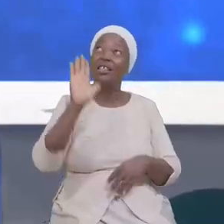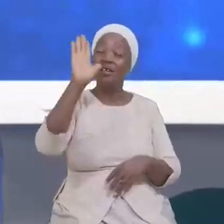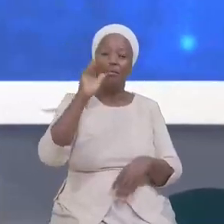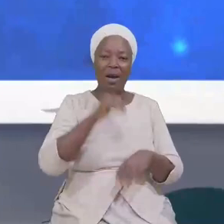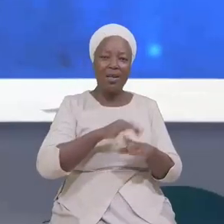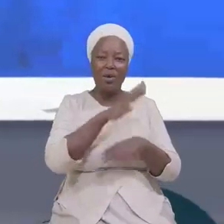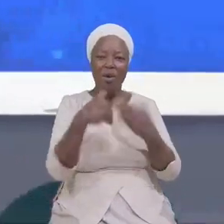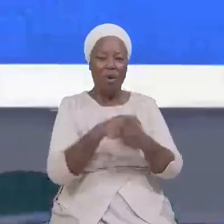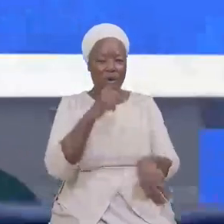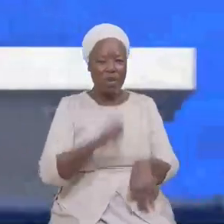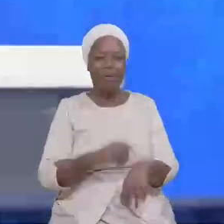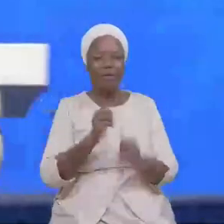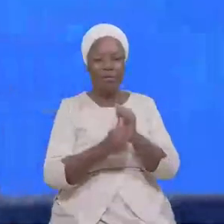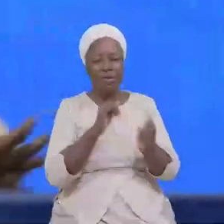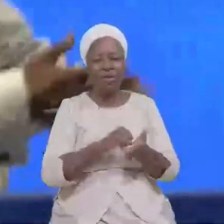en tout temps.